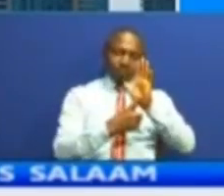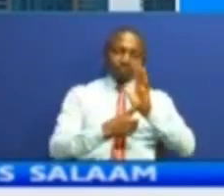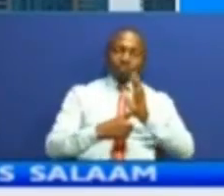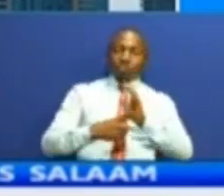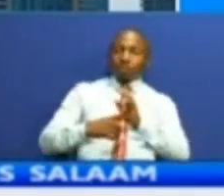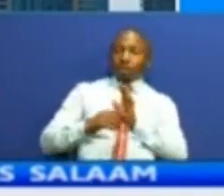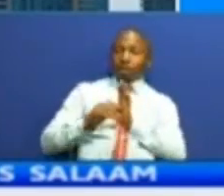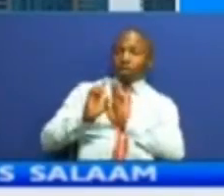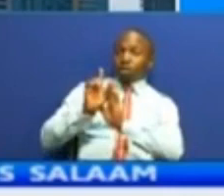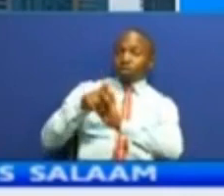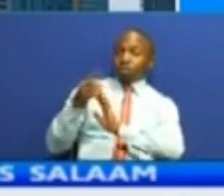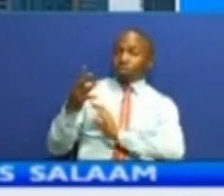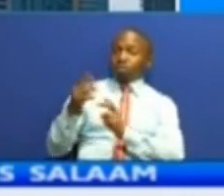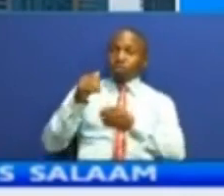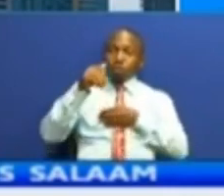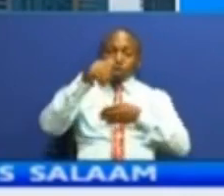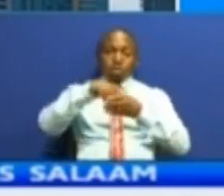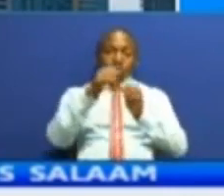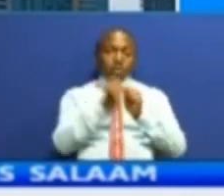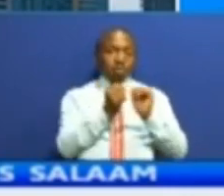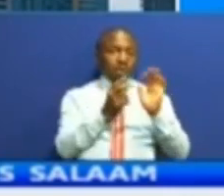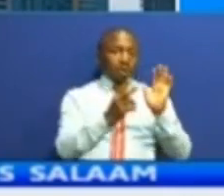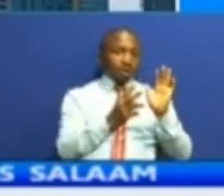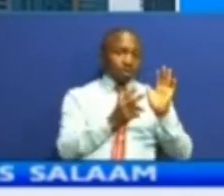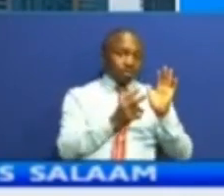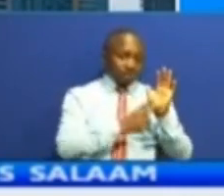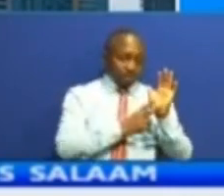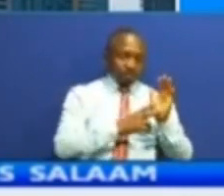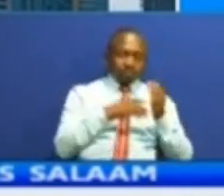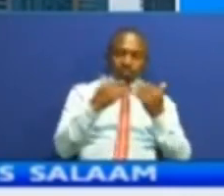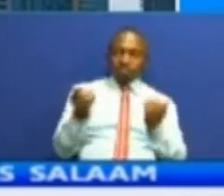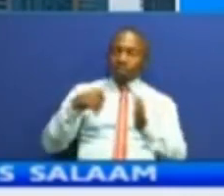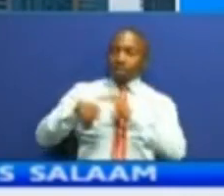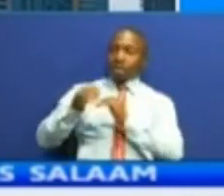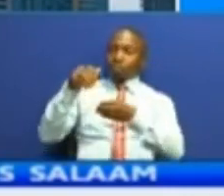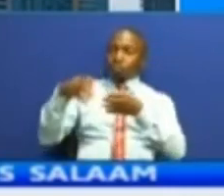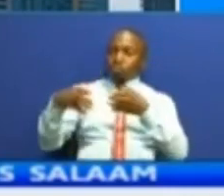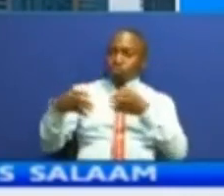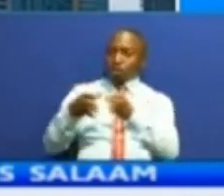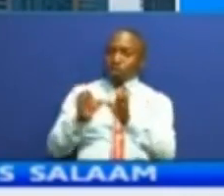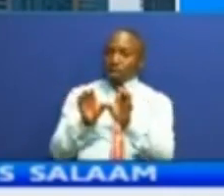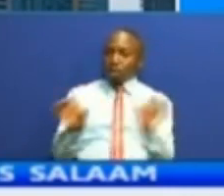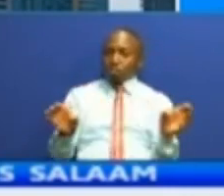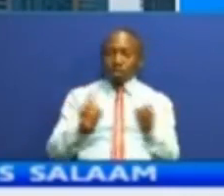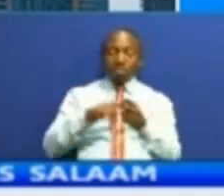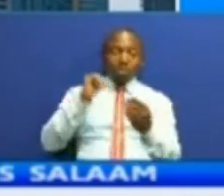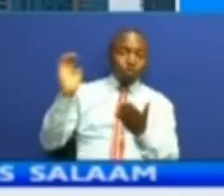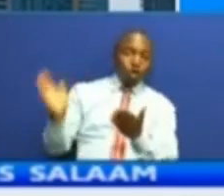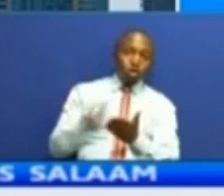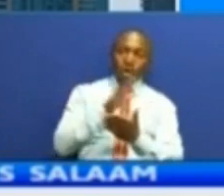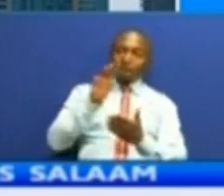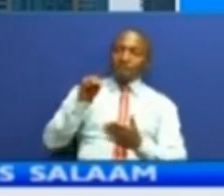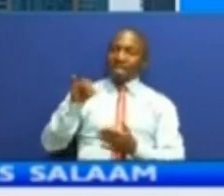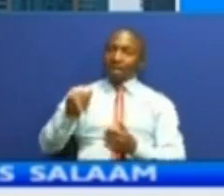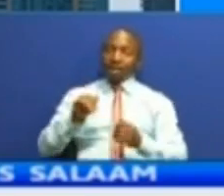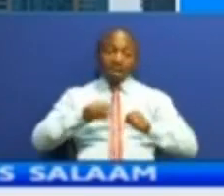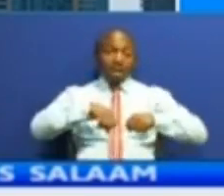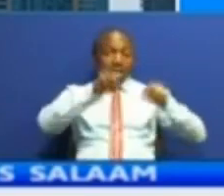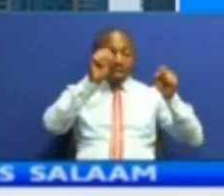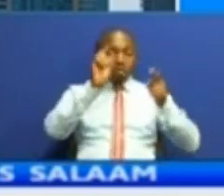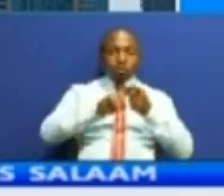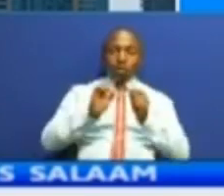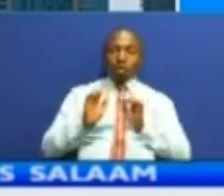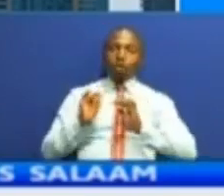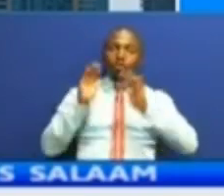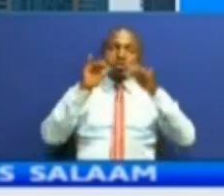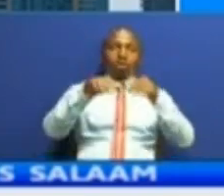Theluthi mbili ni wajumbe 17. Katika mkutano maalumu uliomuondoa meya madarakani ulikuwa na mahudhurio ya